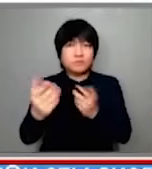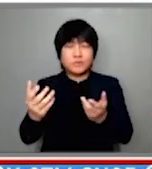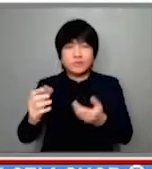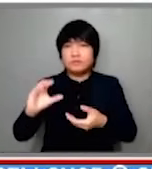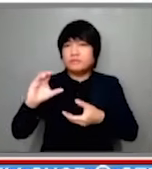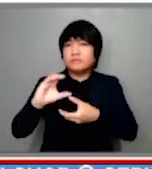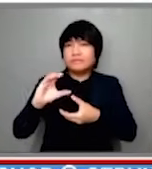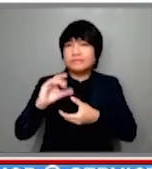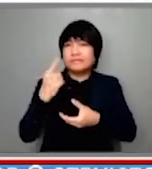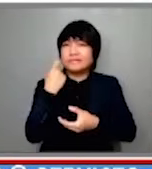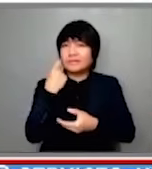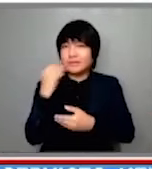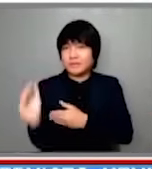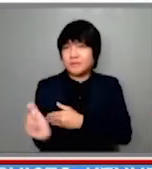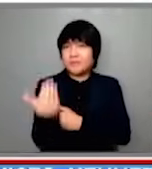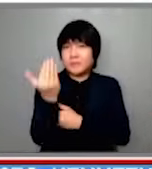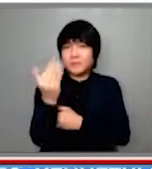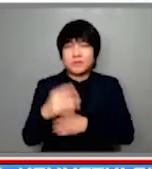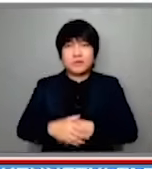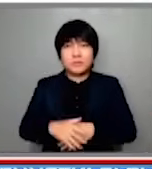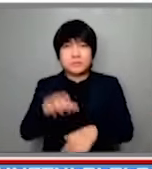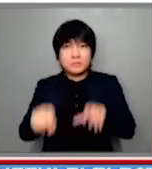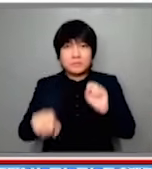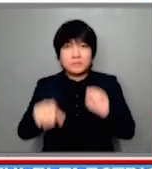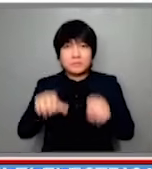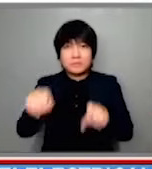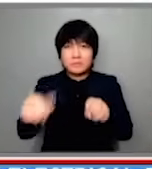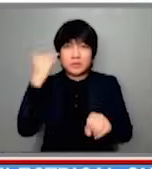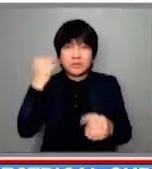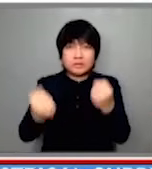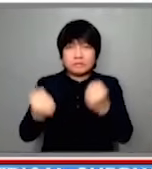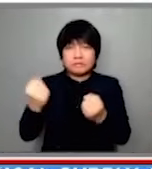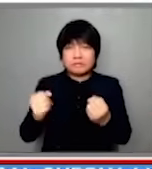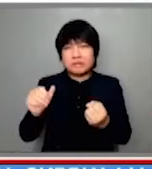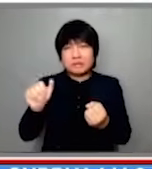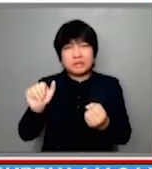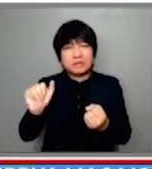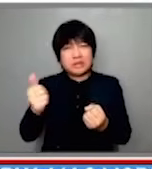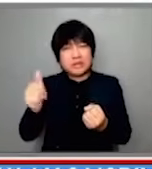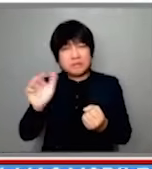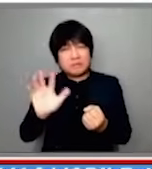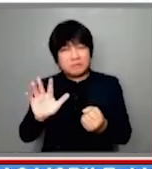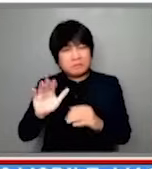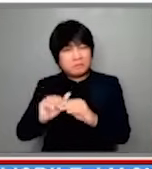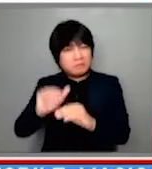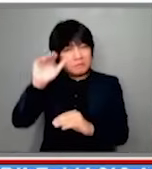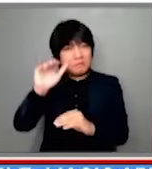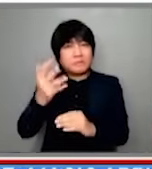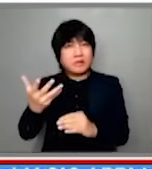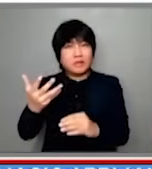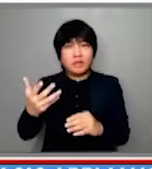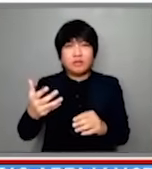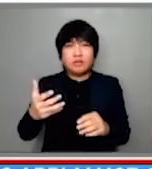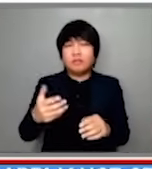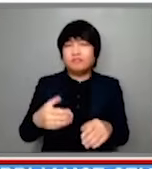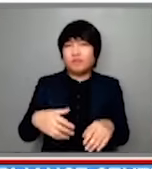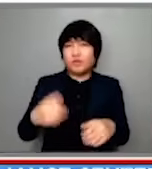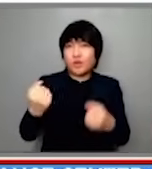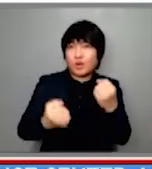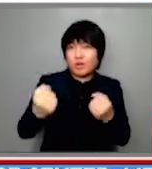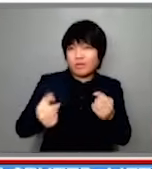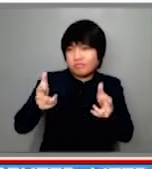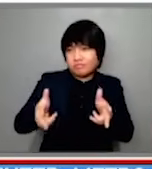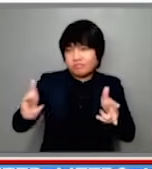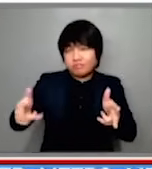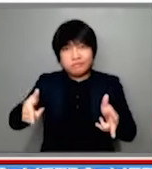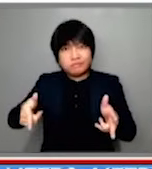umaga. Hindi bababa sa 10 motorista ang natiketan habang hindi bababa sa 5 motorsiklo ang hinatak. Hindi rin pinalampas ng